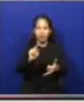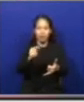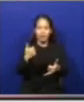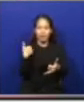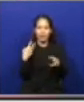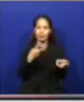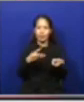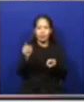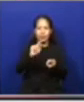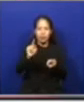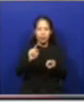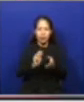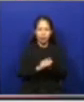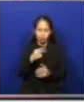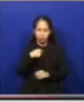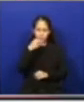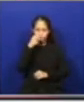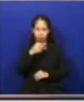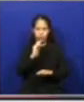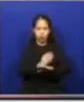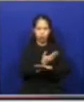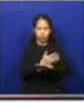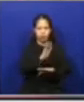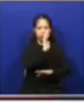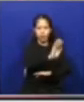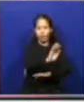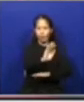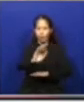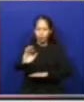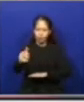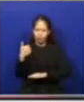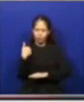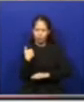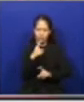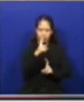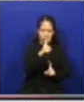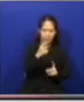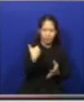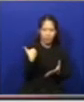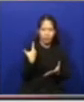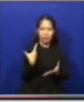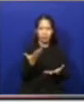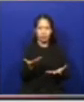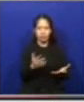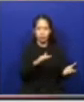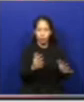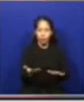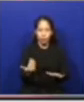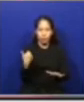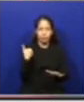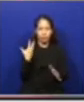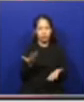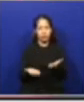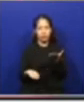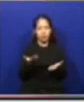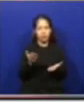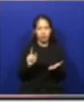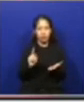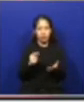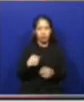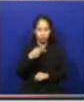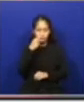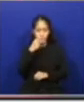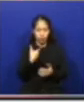ากความเสี่ยงของธุรกิจของท่านนั้นๆ นะคะหรือว่าจะเป็นผลประกอบการ